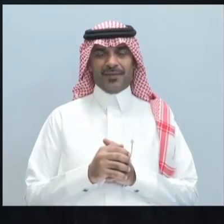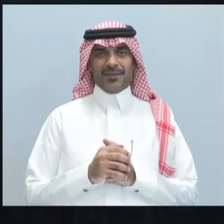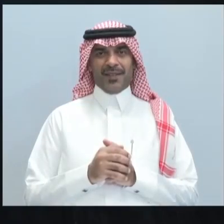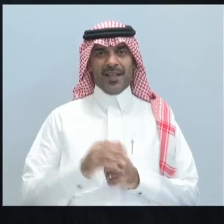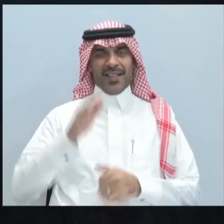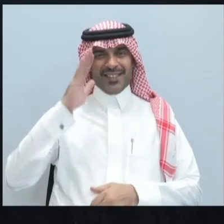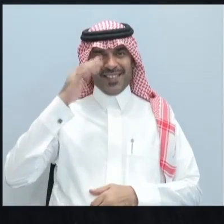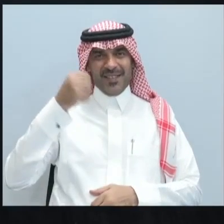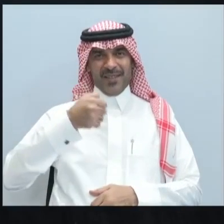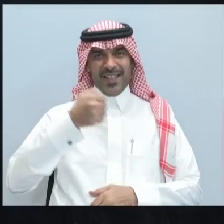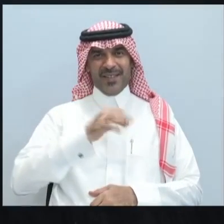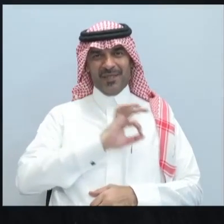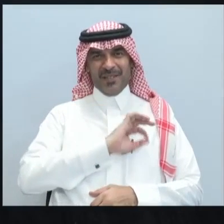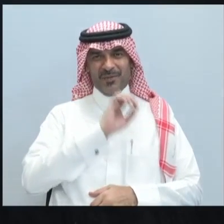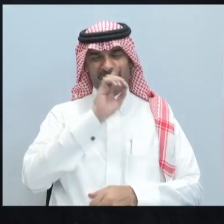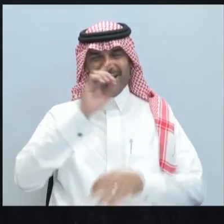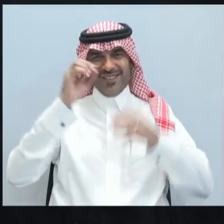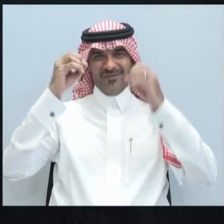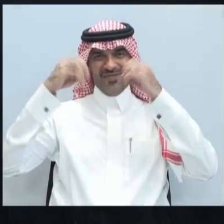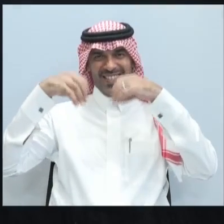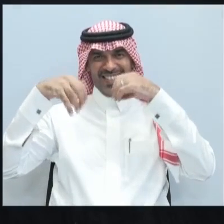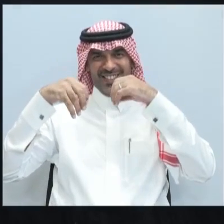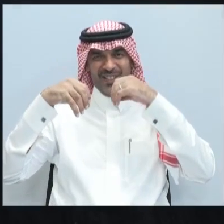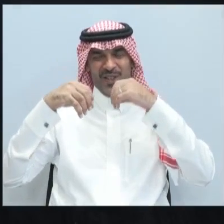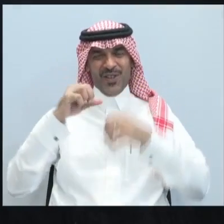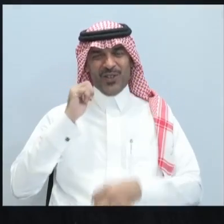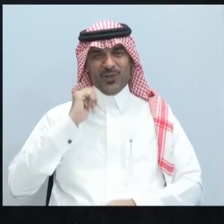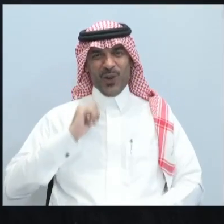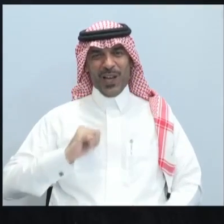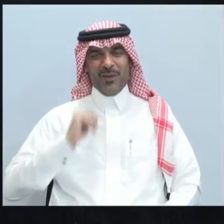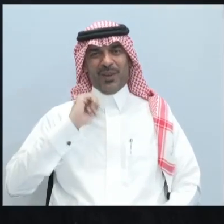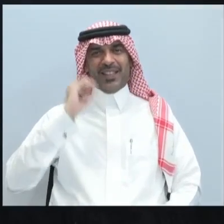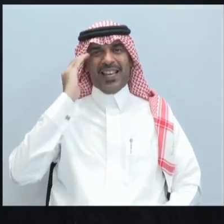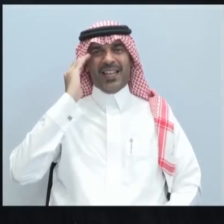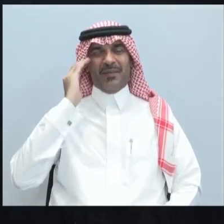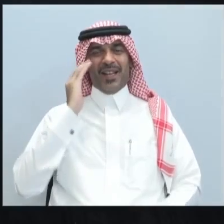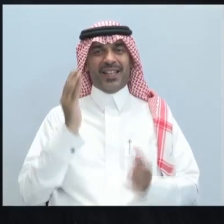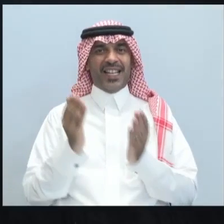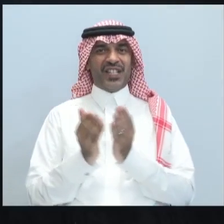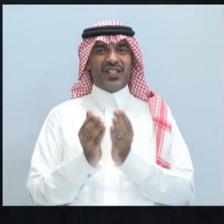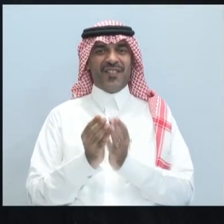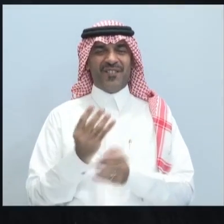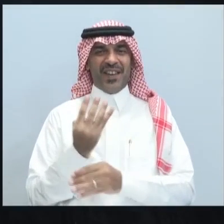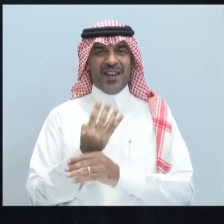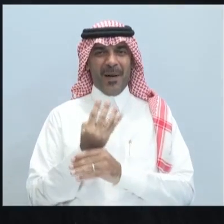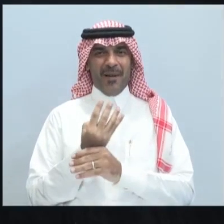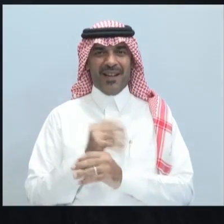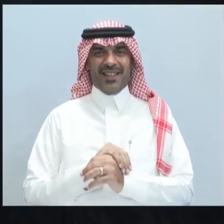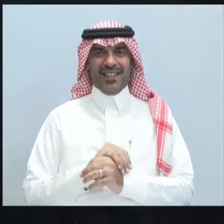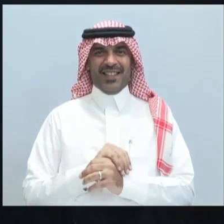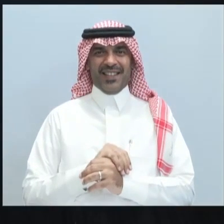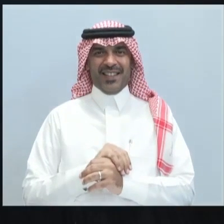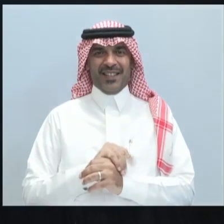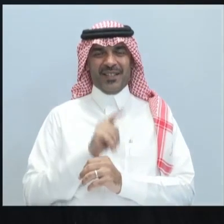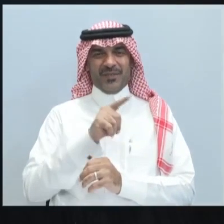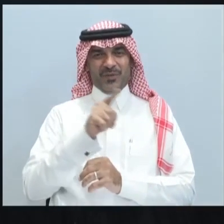السلام عليكم ورحمه الله وبركاته اعزائي طلاب وطالبات الصف الرابع الابتدائي طاب